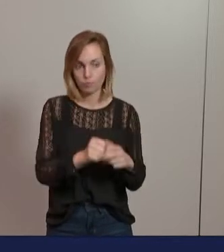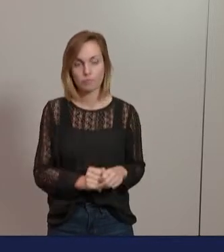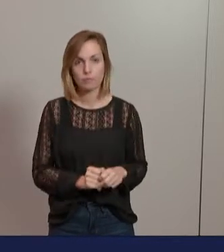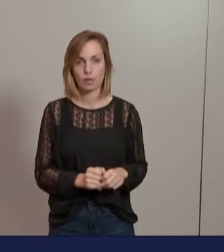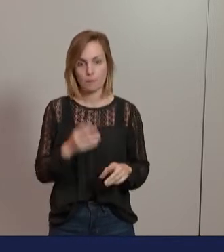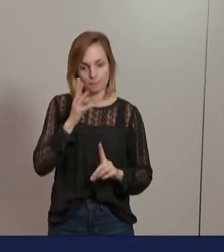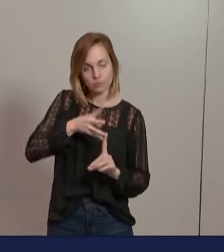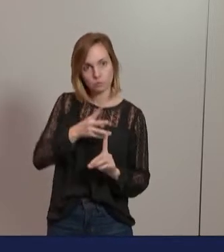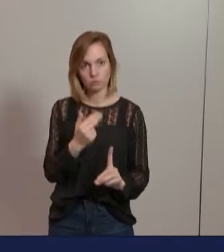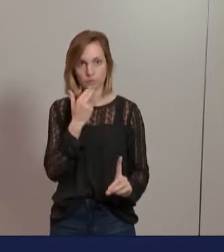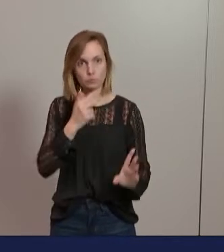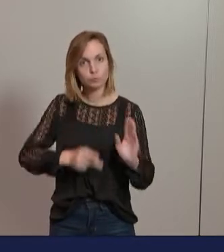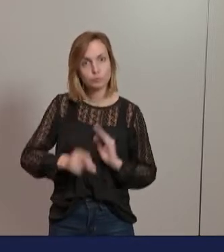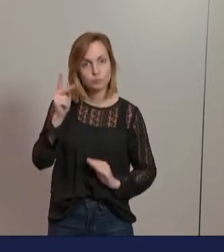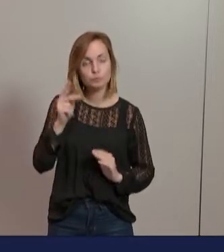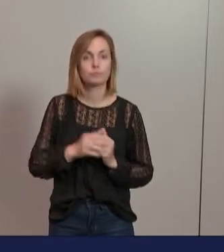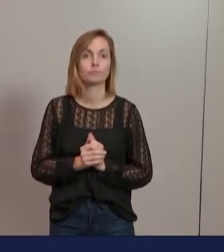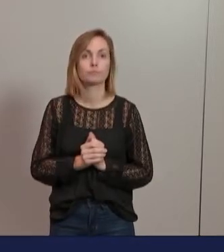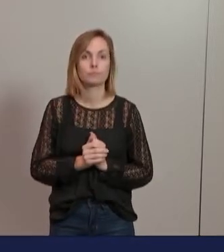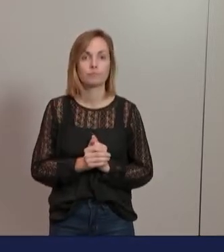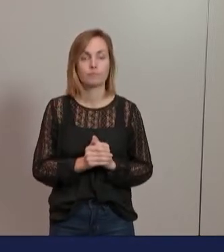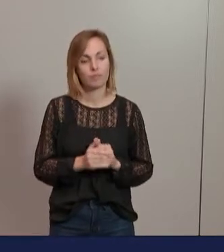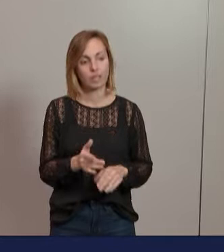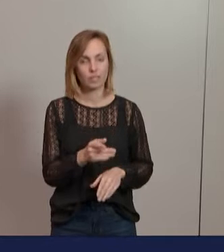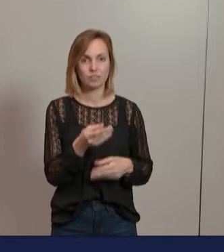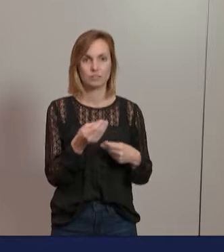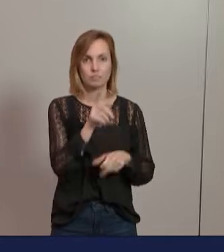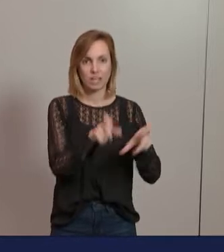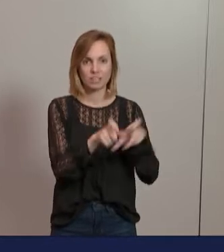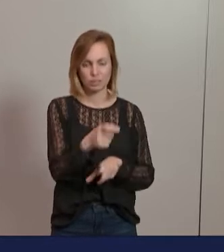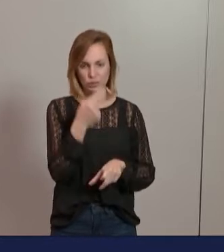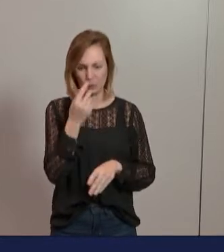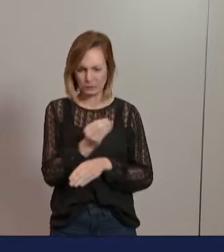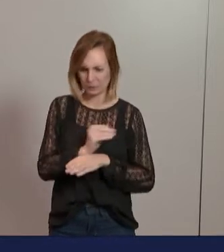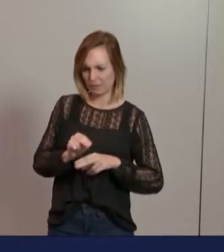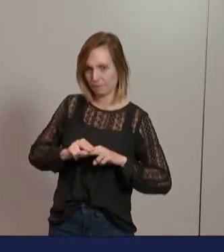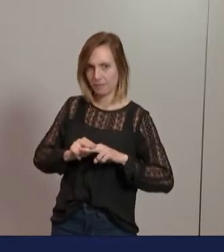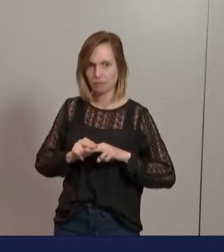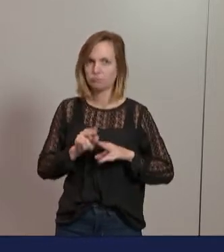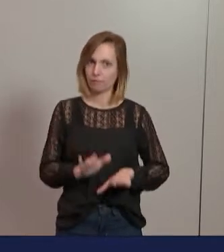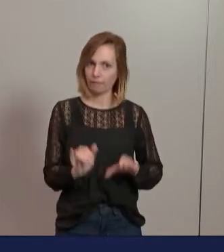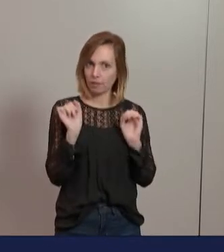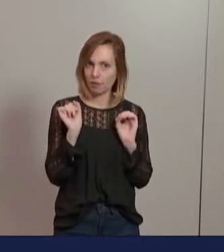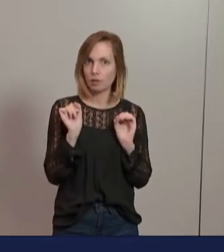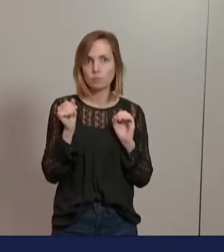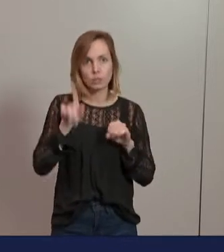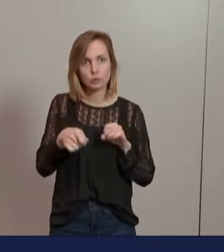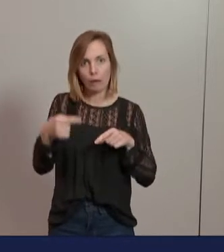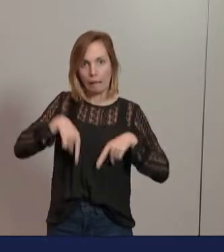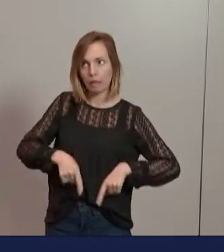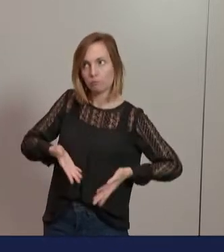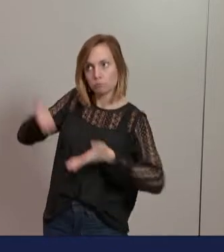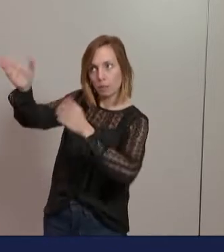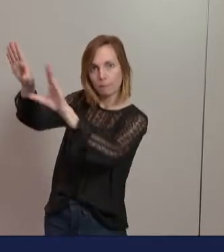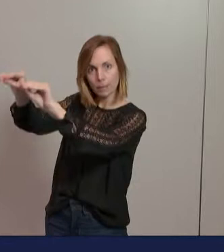missions qui nous incombent, et de lutter contre le sentiment d'insécurité sans pour autant vouloir se substituer à l'État dans ses